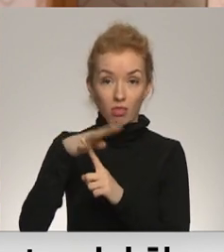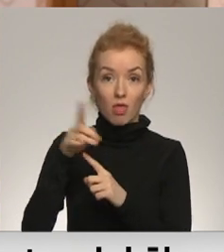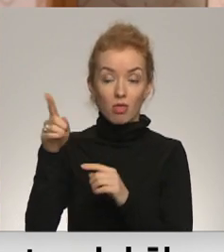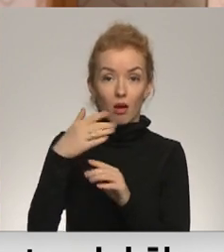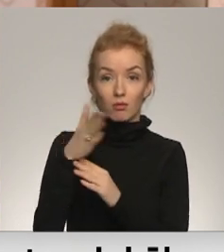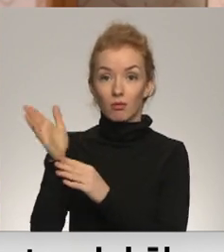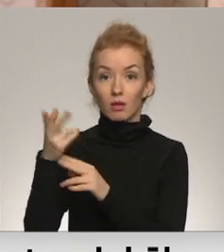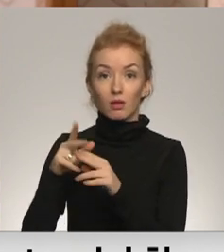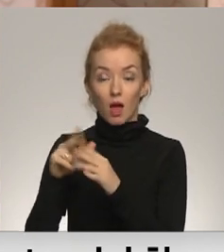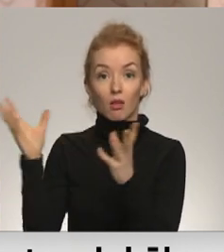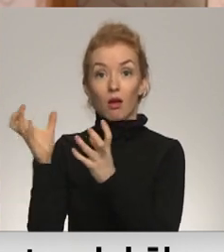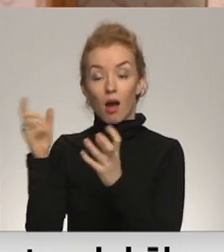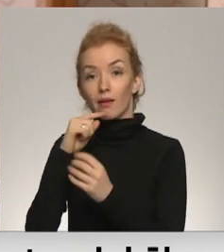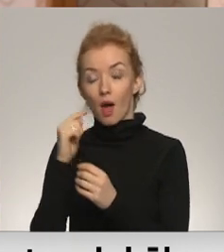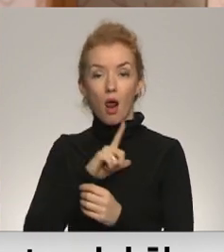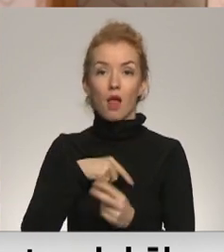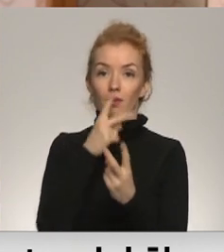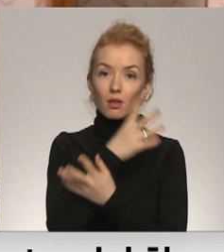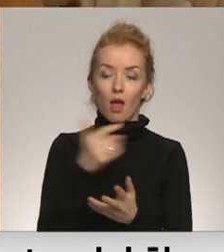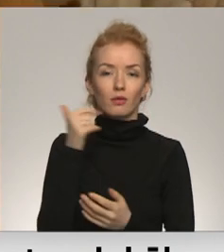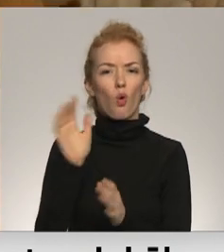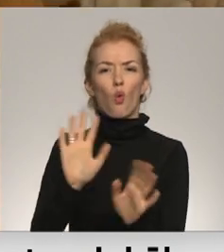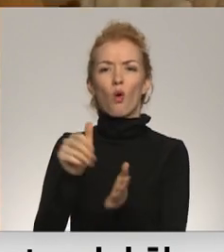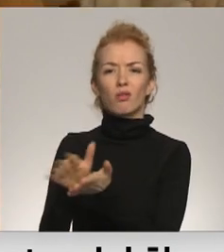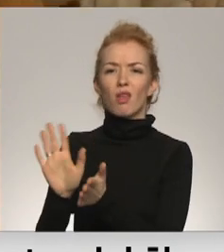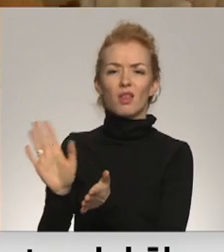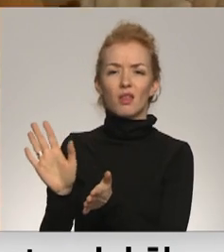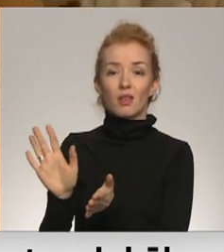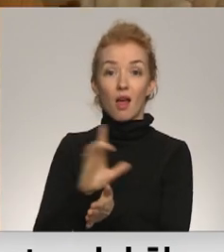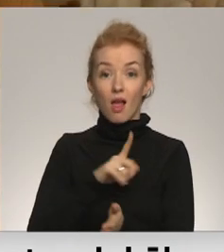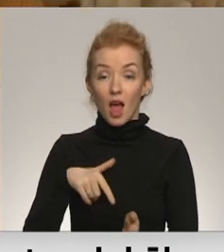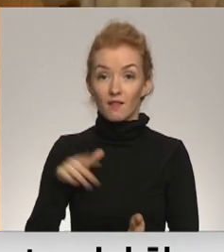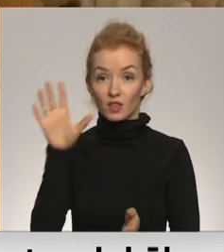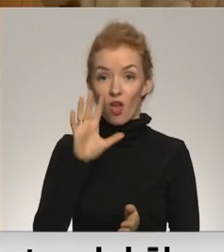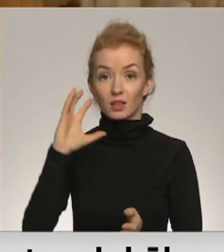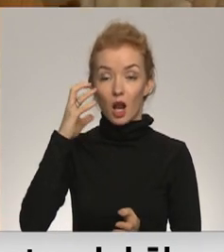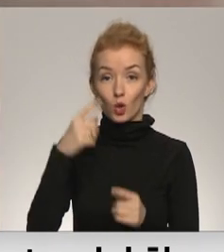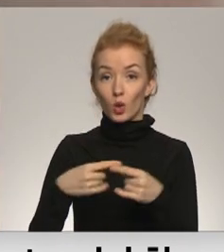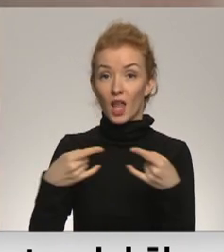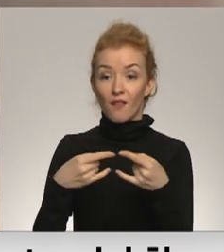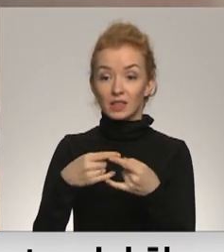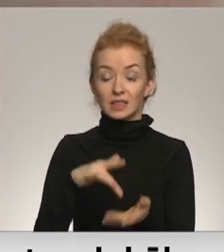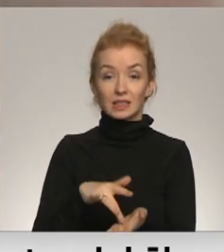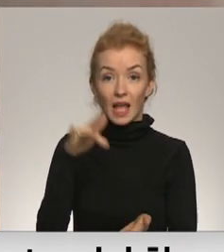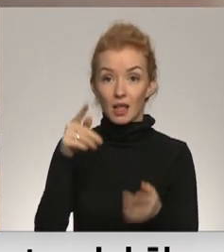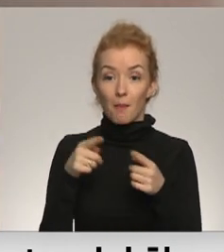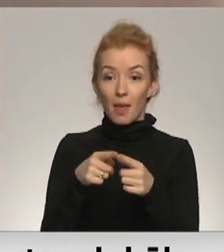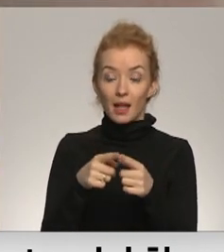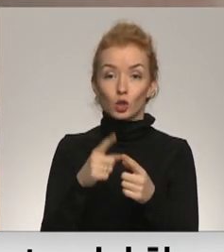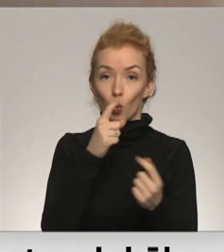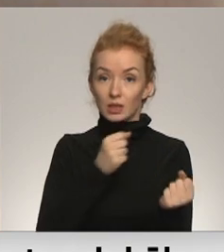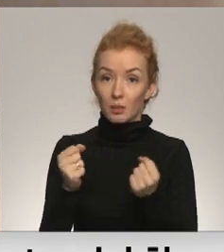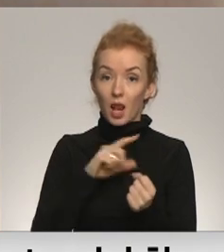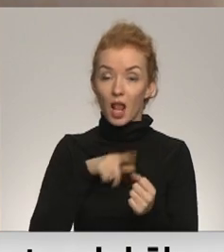tu redzēsi Krievijā, neredzēsi Latvijas. Es teicu, o, tā nē. Lai arī Latvijas valsts radio un televīzijas centra mērķis stiprināt